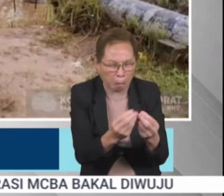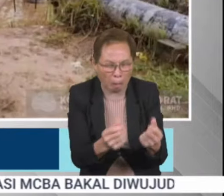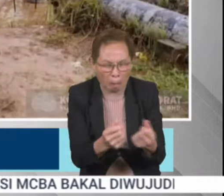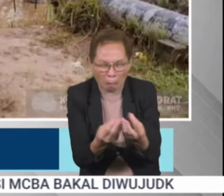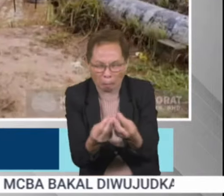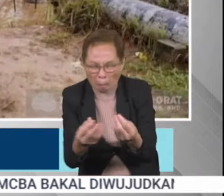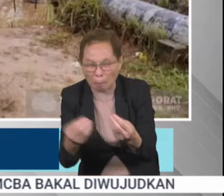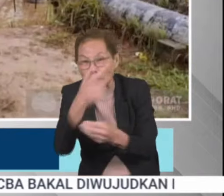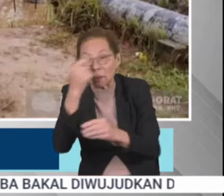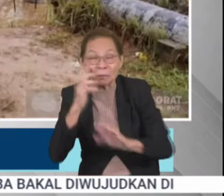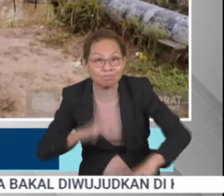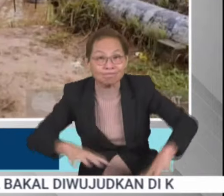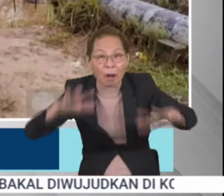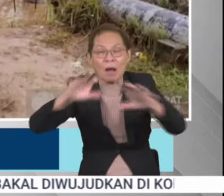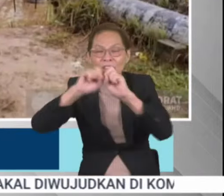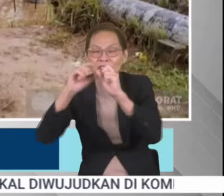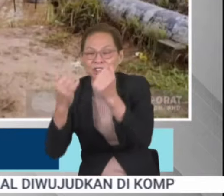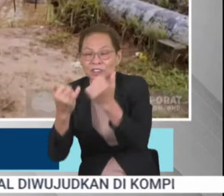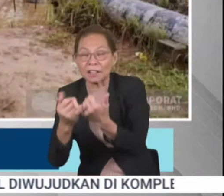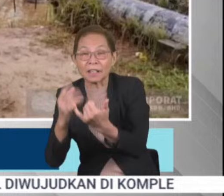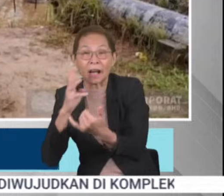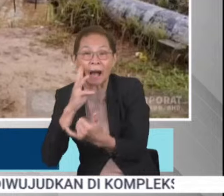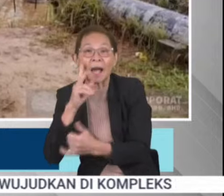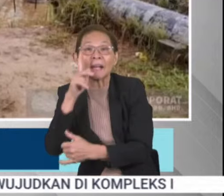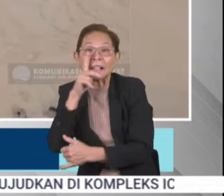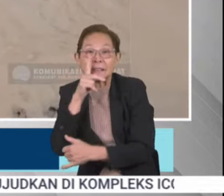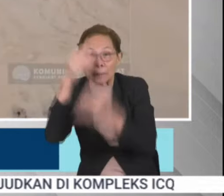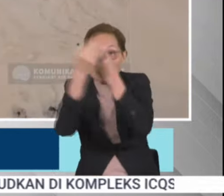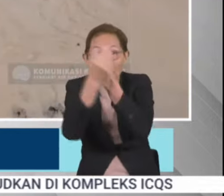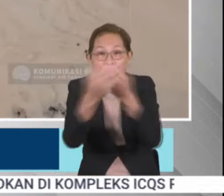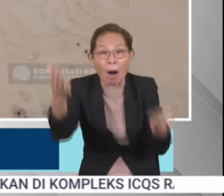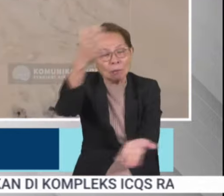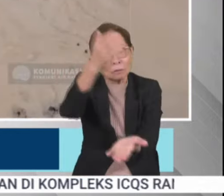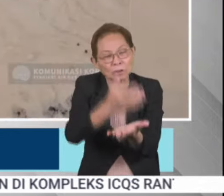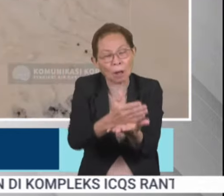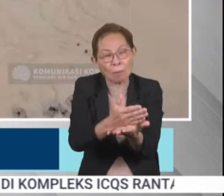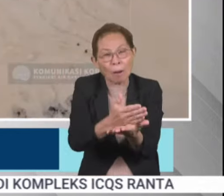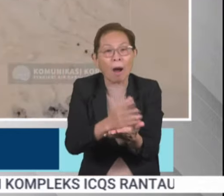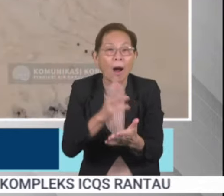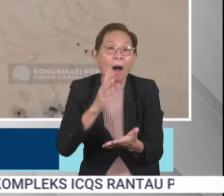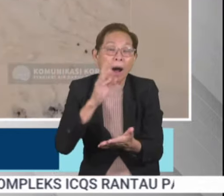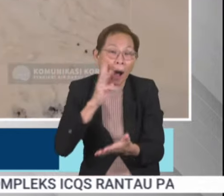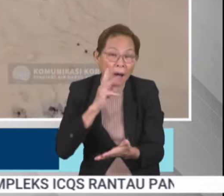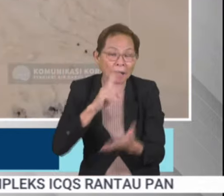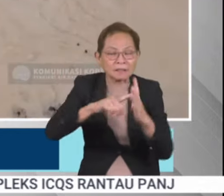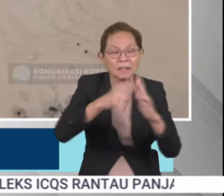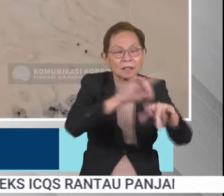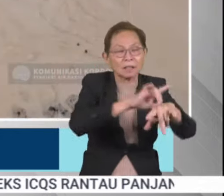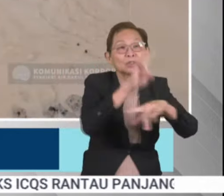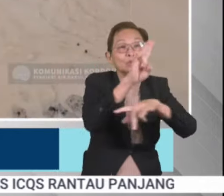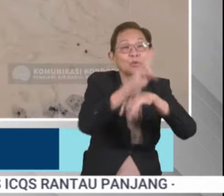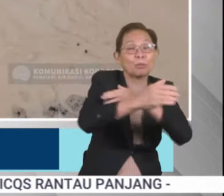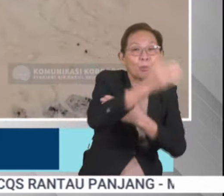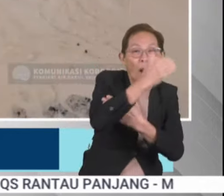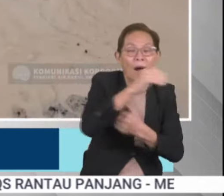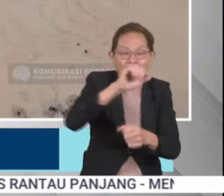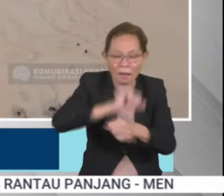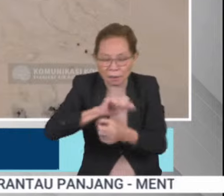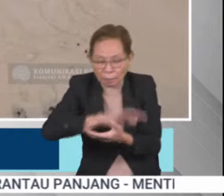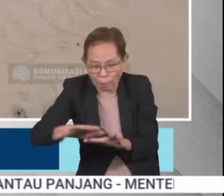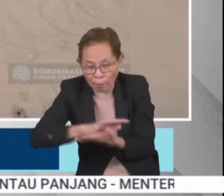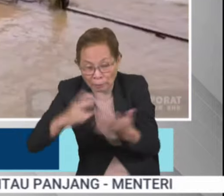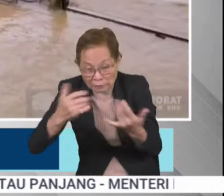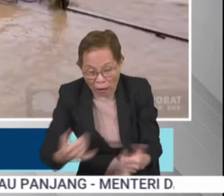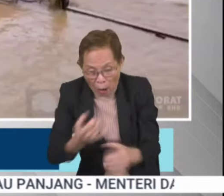selut akibat banjir. Syarikat Air Darul Aman Senin Berhad memaklumkan henti tugas berkenaan bermula 7 pagi tadi. Kerja-kerja pembersihan sedang